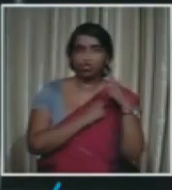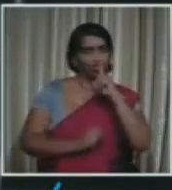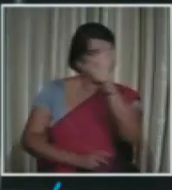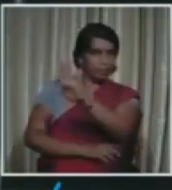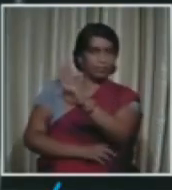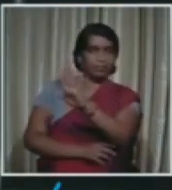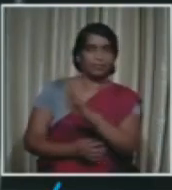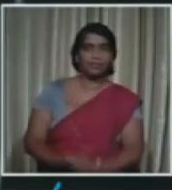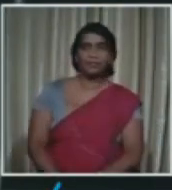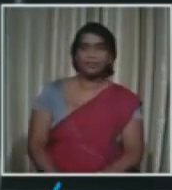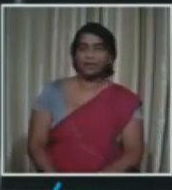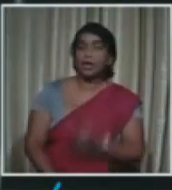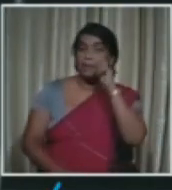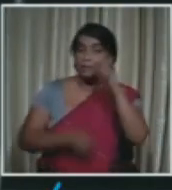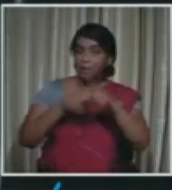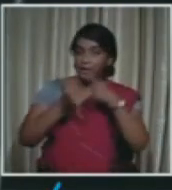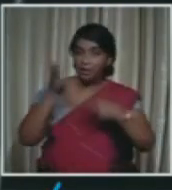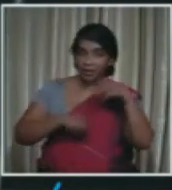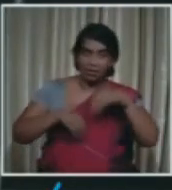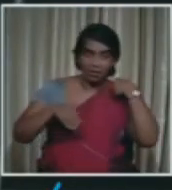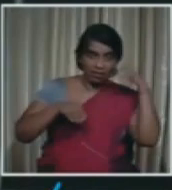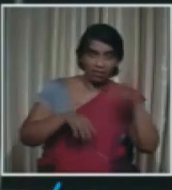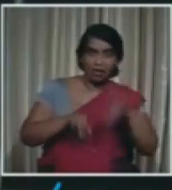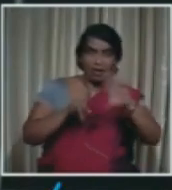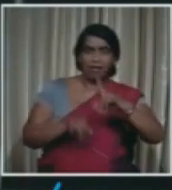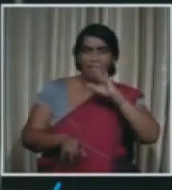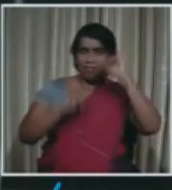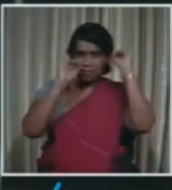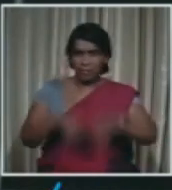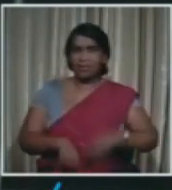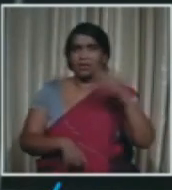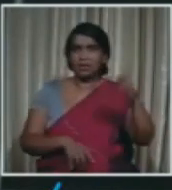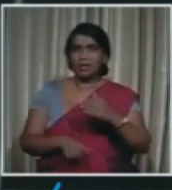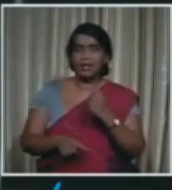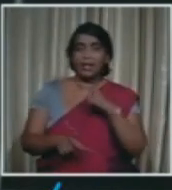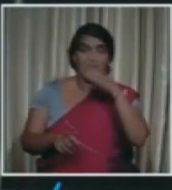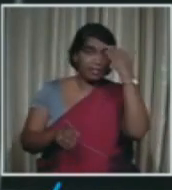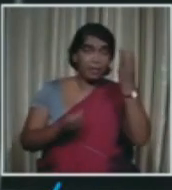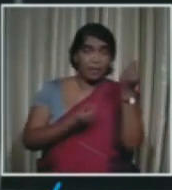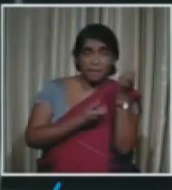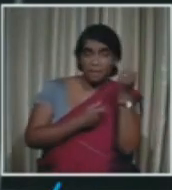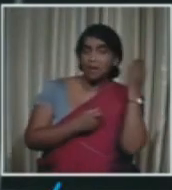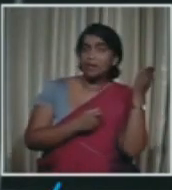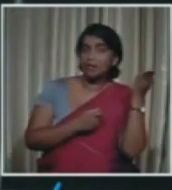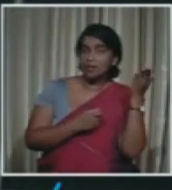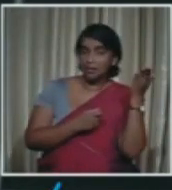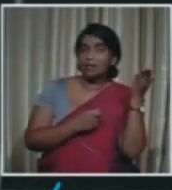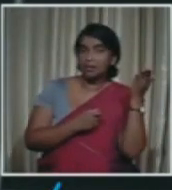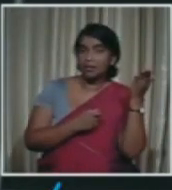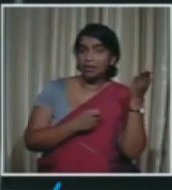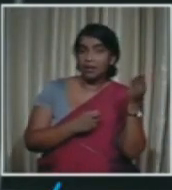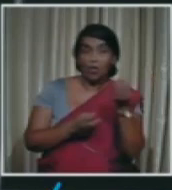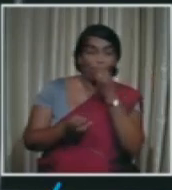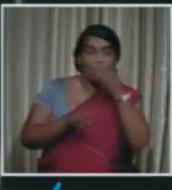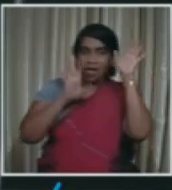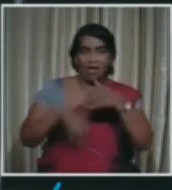ඉන්නවා ජනතාවගේ ඡන්දයෙන් අපි ආවේ මේ වගේ හාල්පාරු විදියට ඩයස්පෝරාවේ සල්ලි වලට මේකේ කණ්ඩ